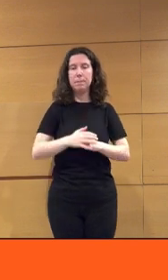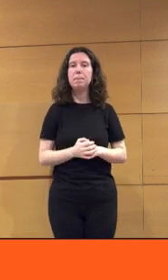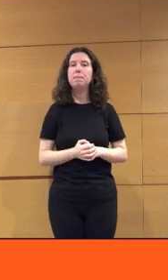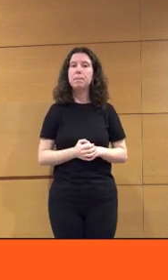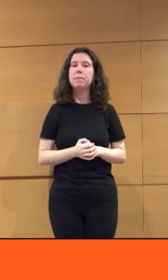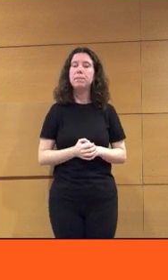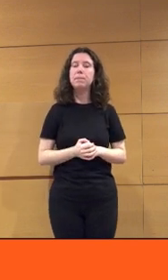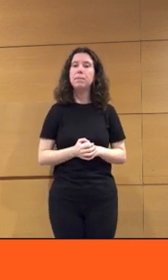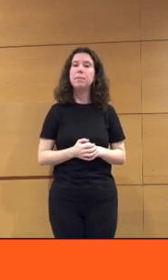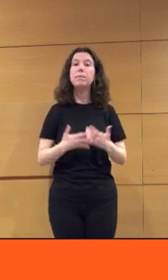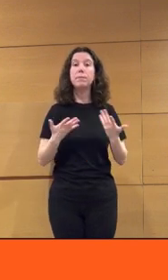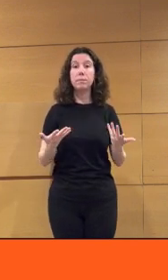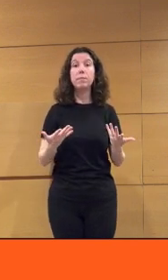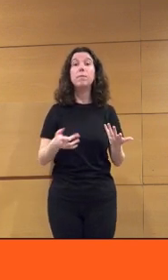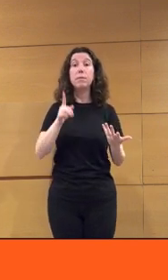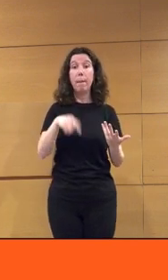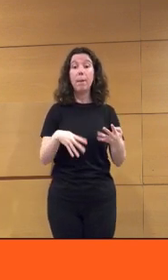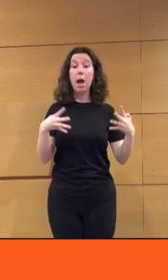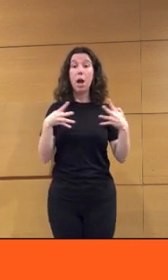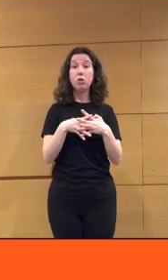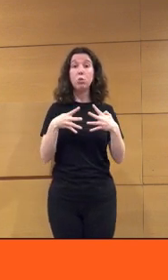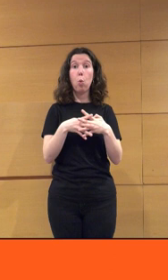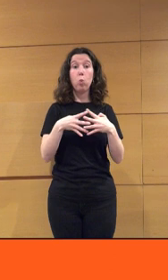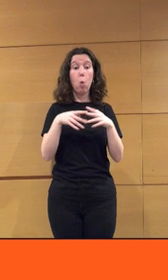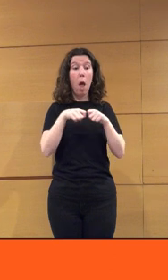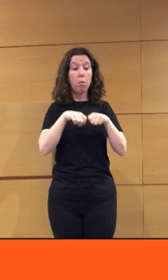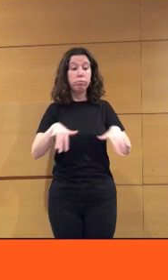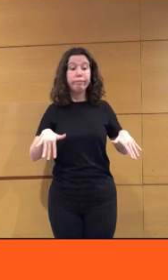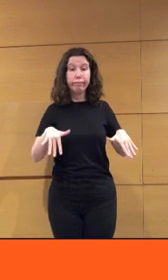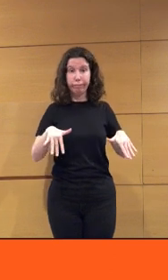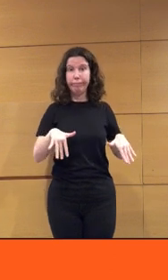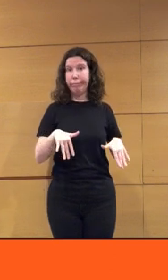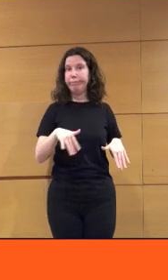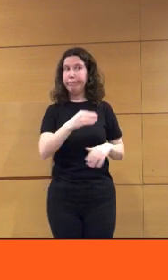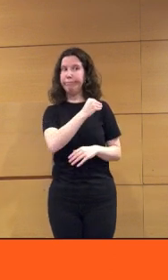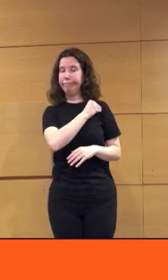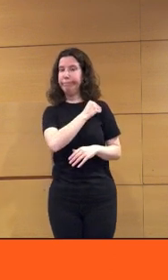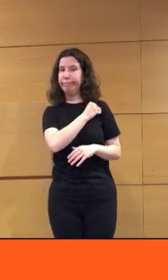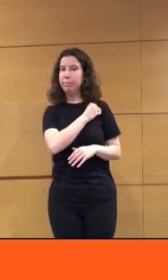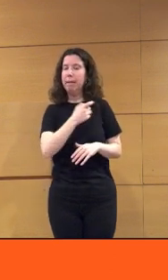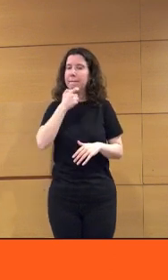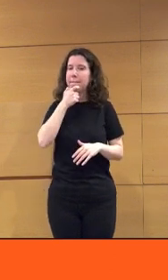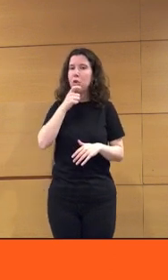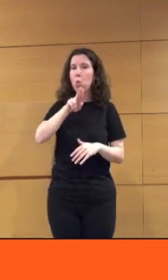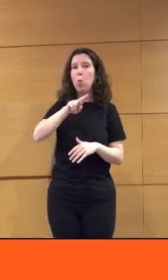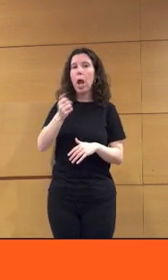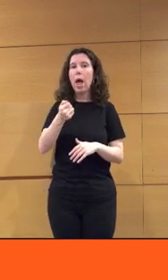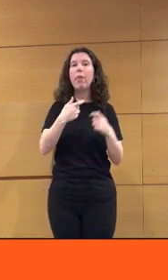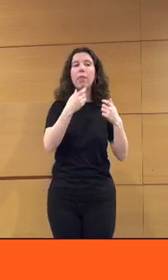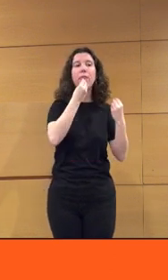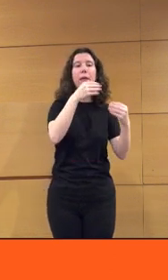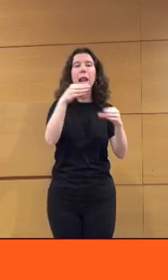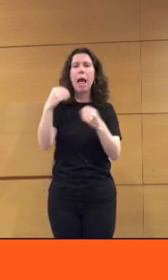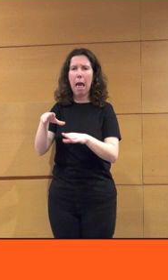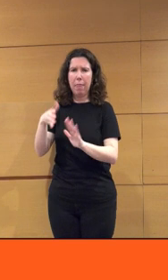Com deia, estableix una estructura organitzativa i aquí volia destacar les URAs delegades. Les